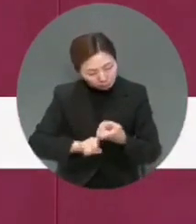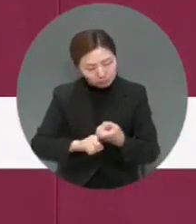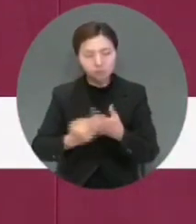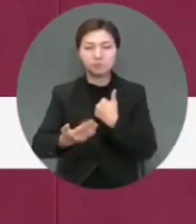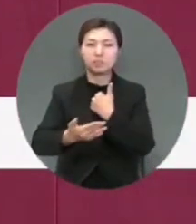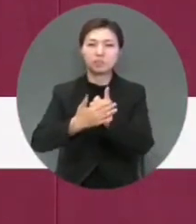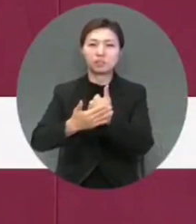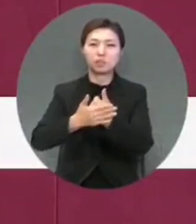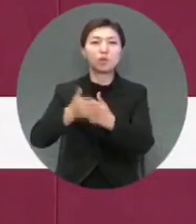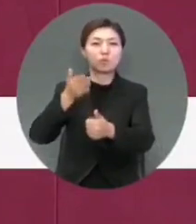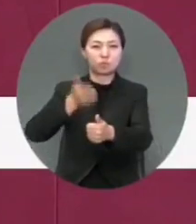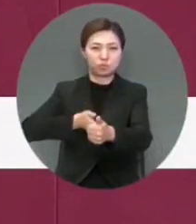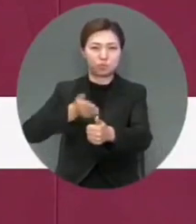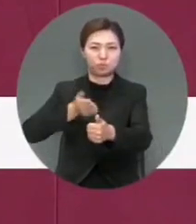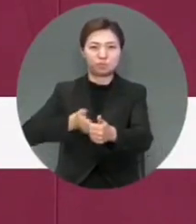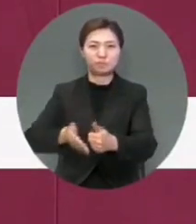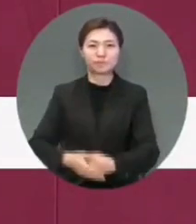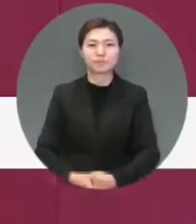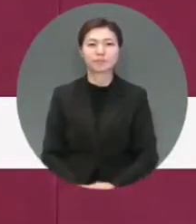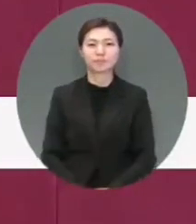부탁드립니다.